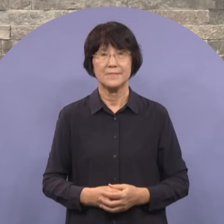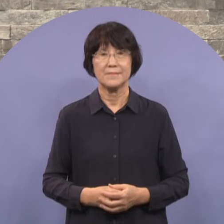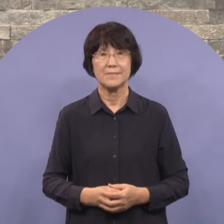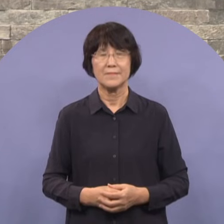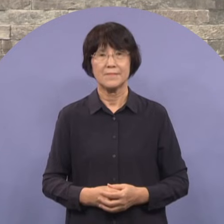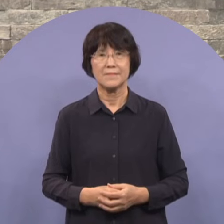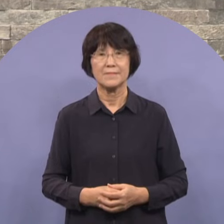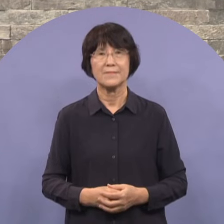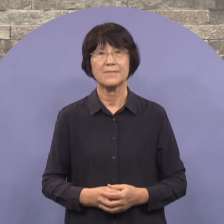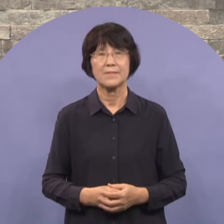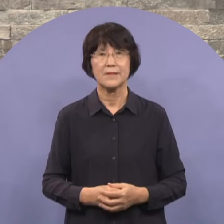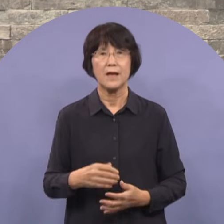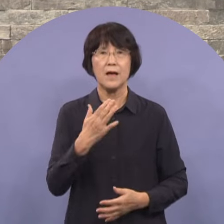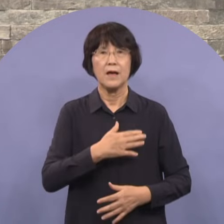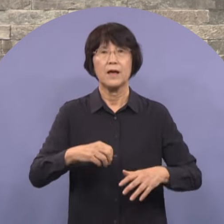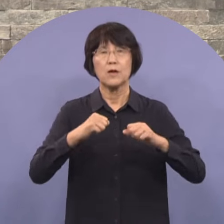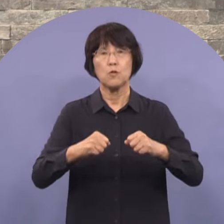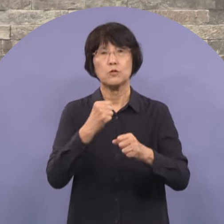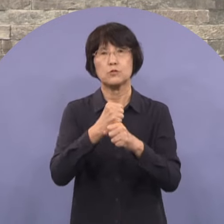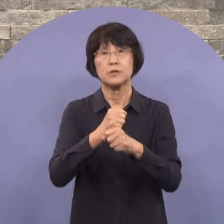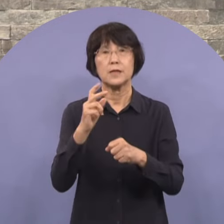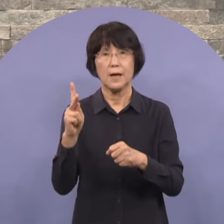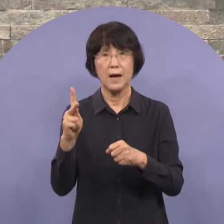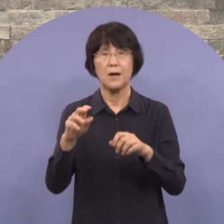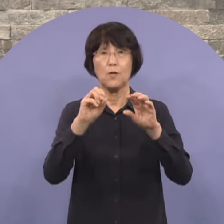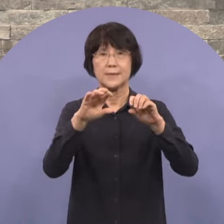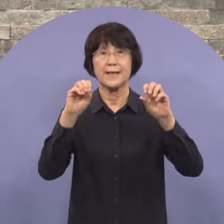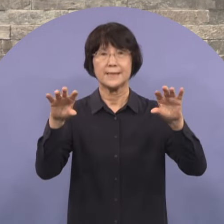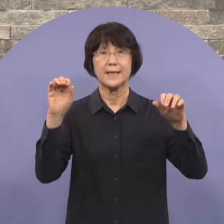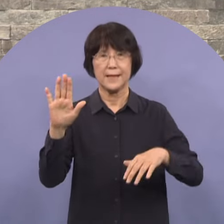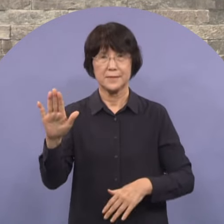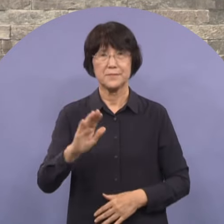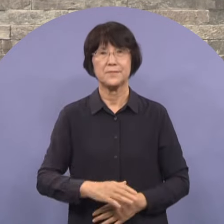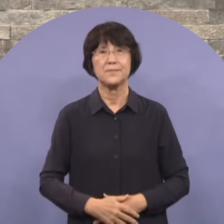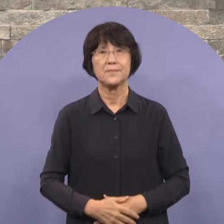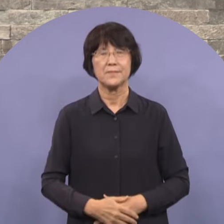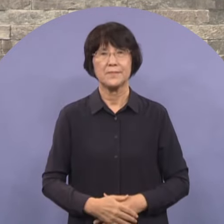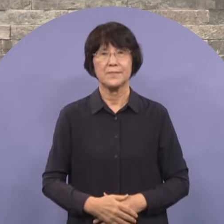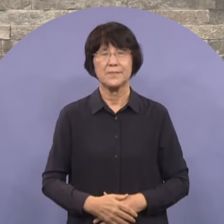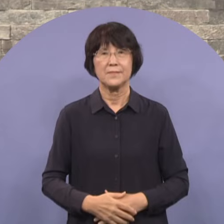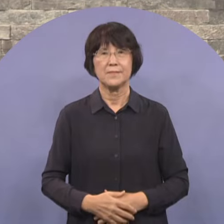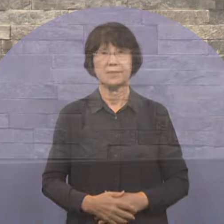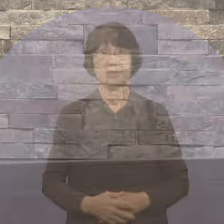それではここで健康づくり課からのお知らせです。